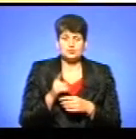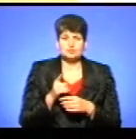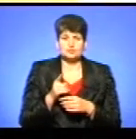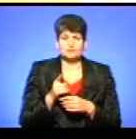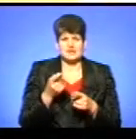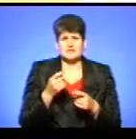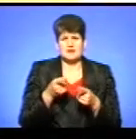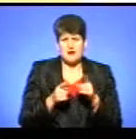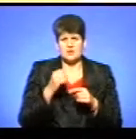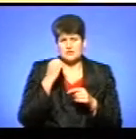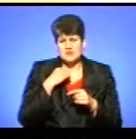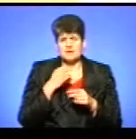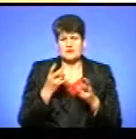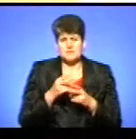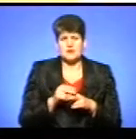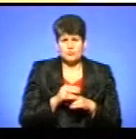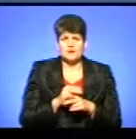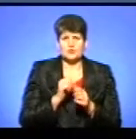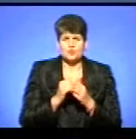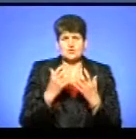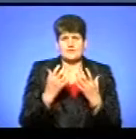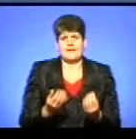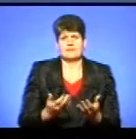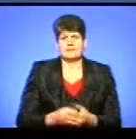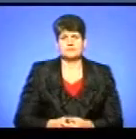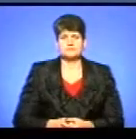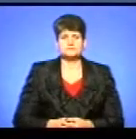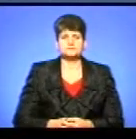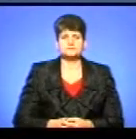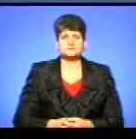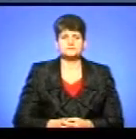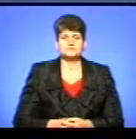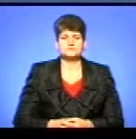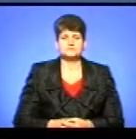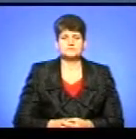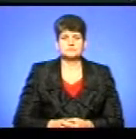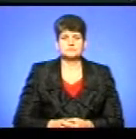старі, і їх треба ремонтувати кожен божий день.